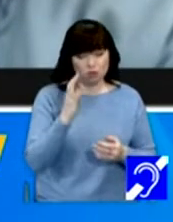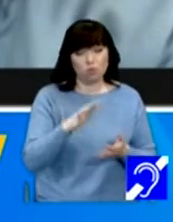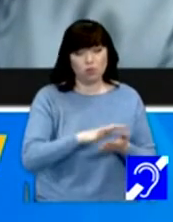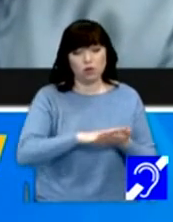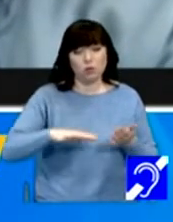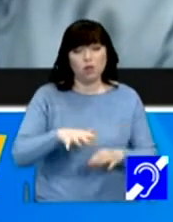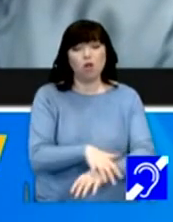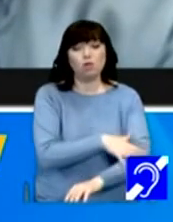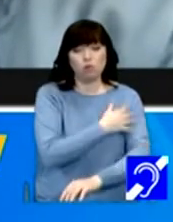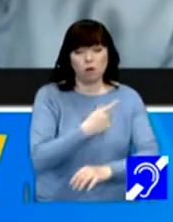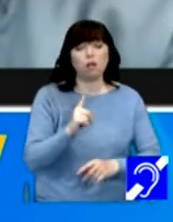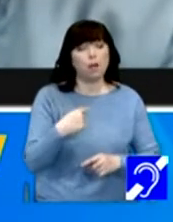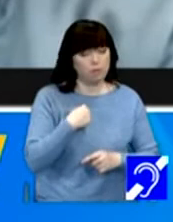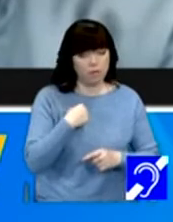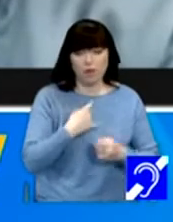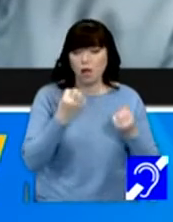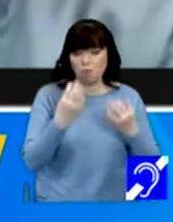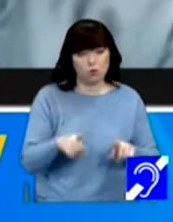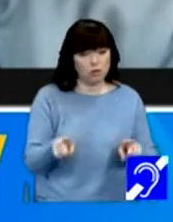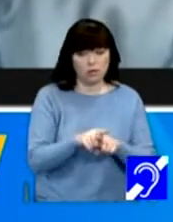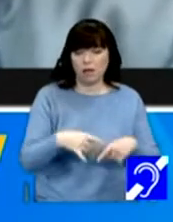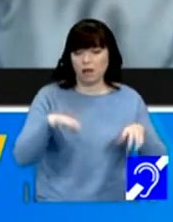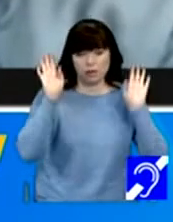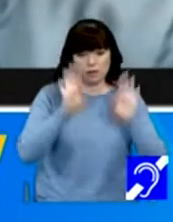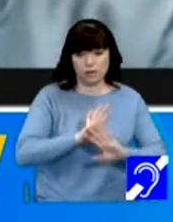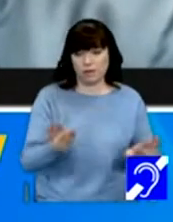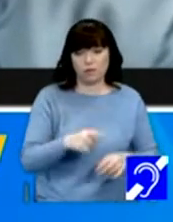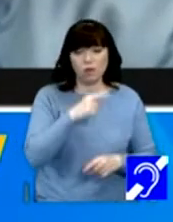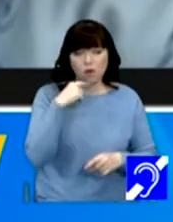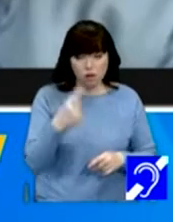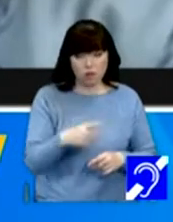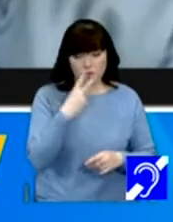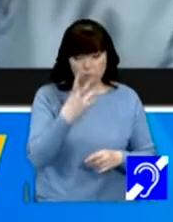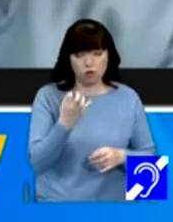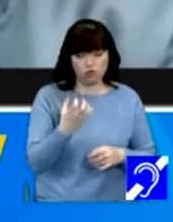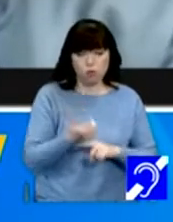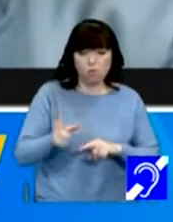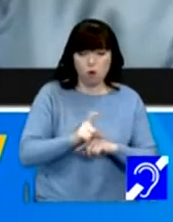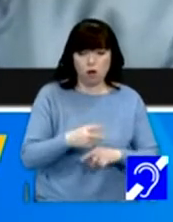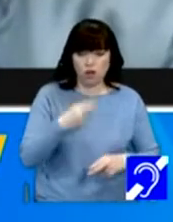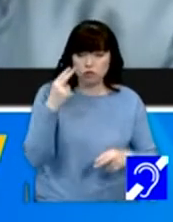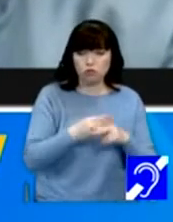тянуться, потому что мы будем... Россия, чем дальше, тем жестче начинает